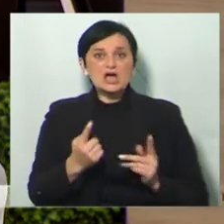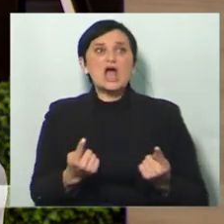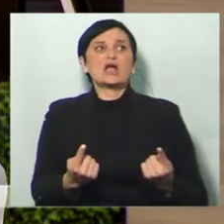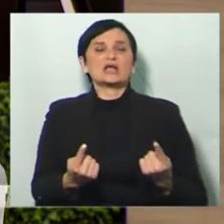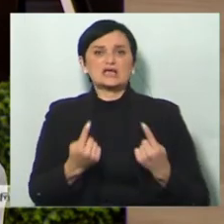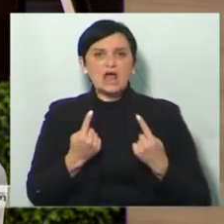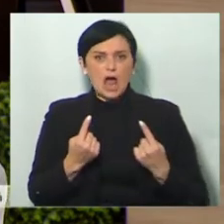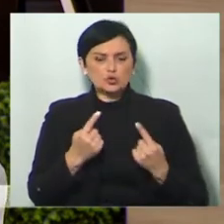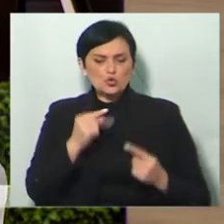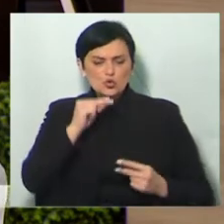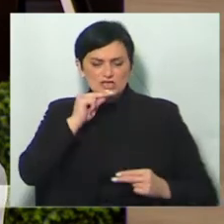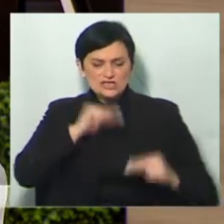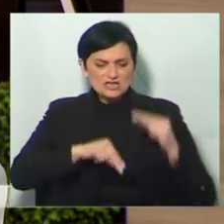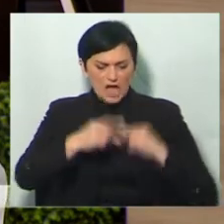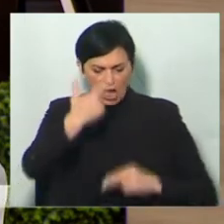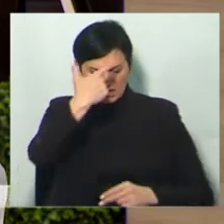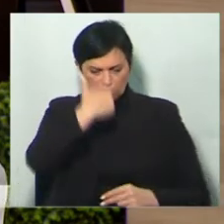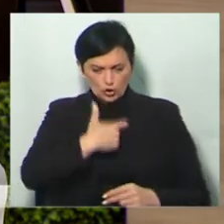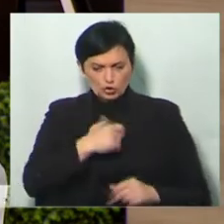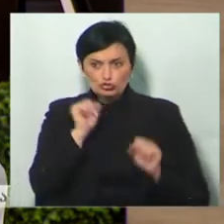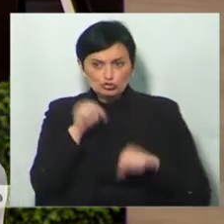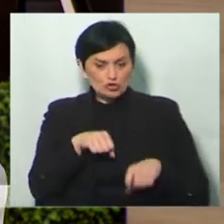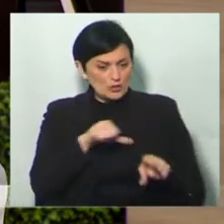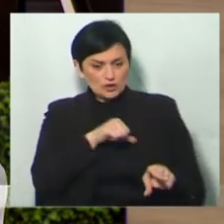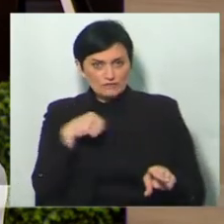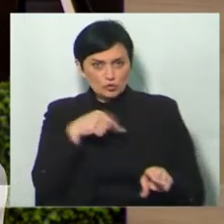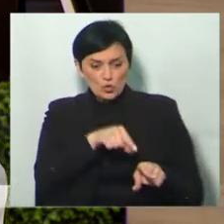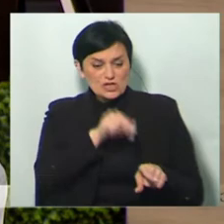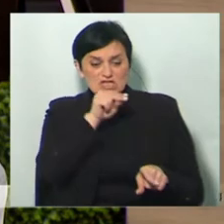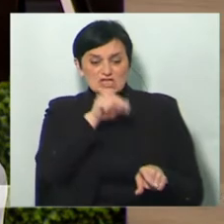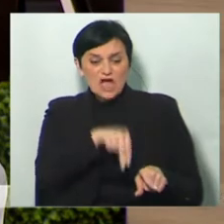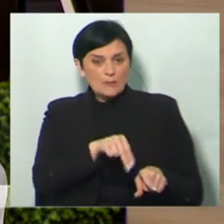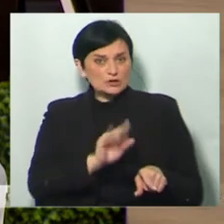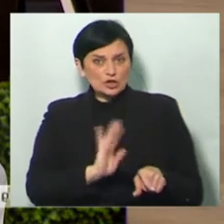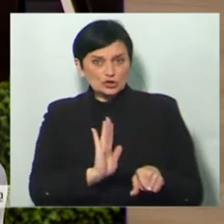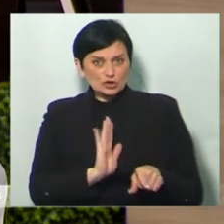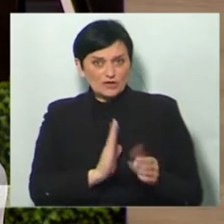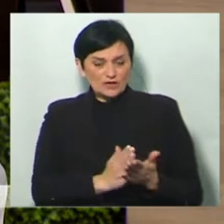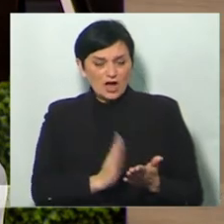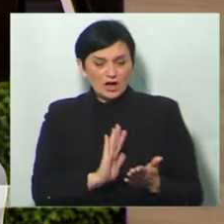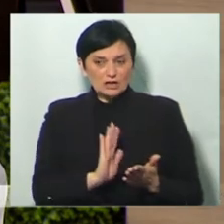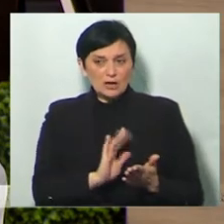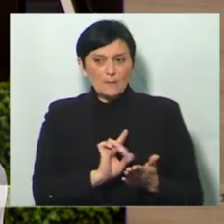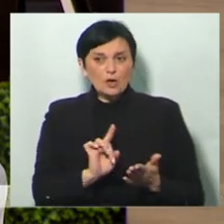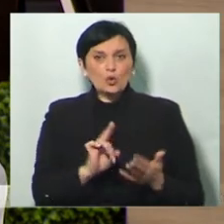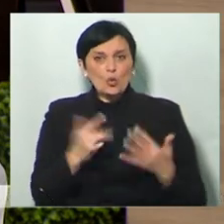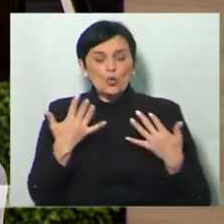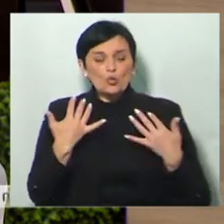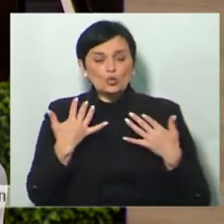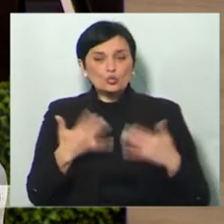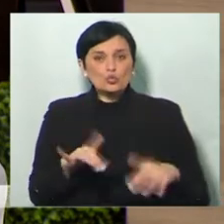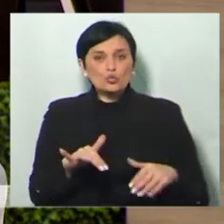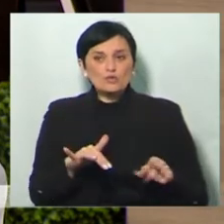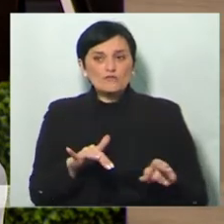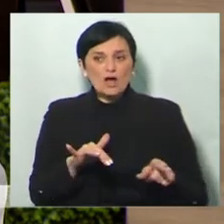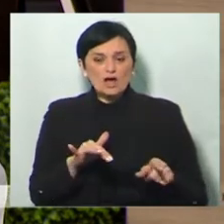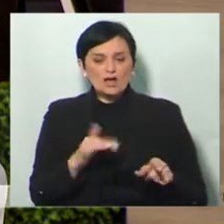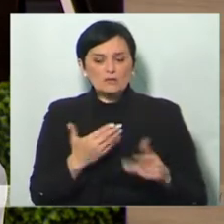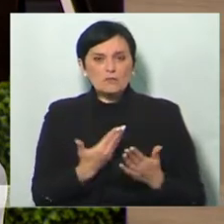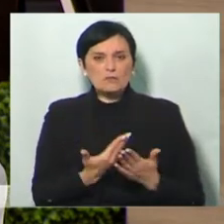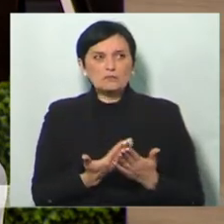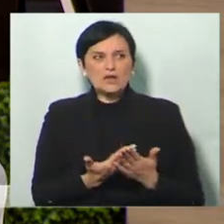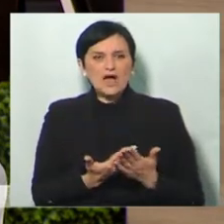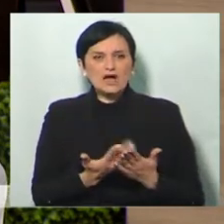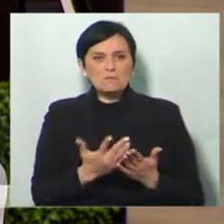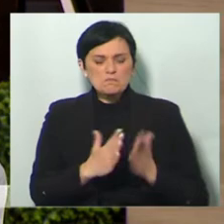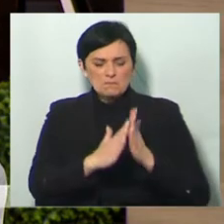დადანაშაულება მიდის იქ, სადაც თვითონაც შეიძლება არ იყოს დამნაშავე არაფრით, ანუ უკვე გაცნობიერებულთან კი არ არის,